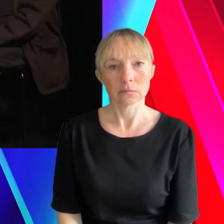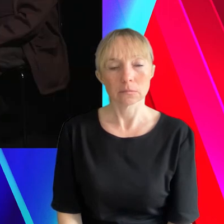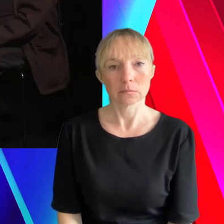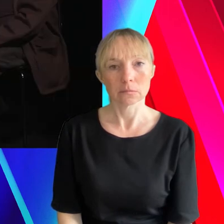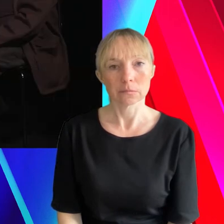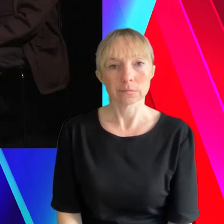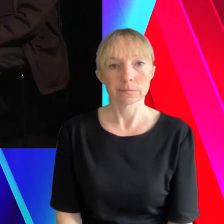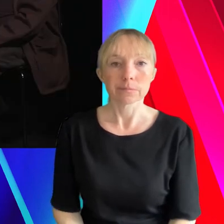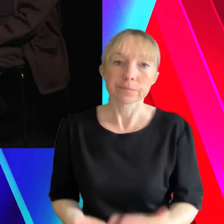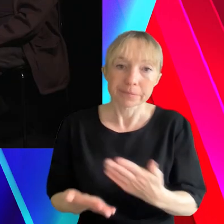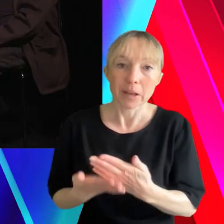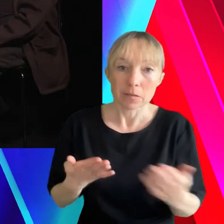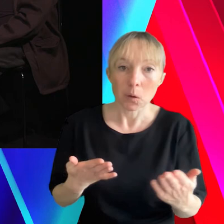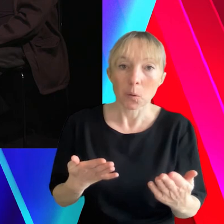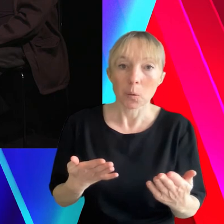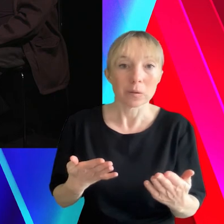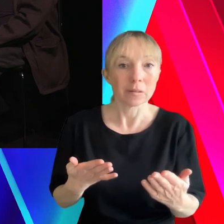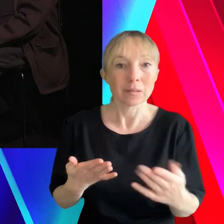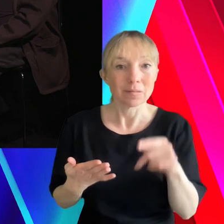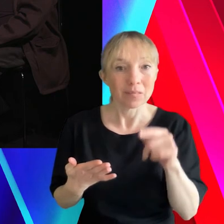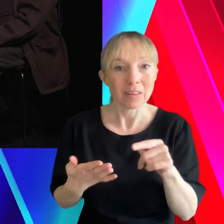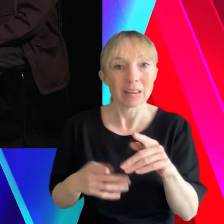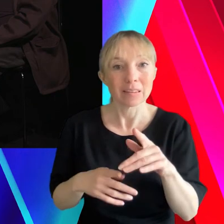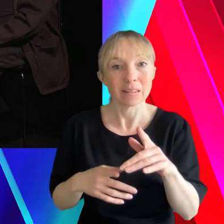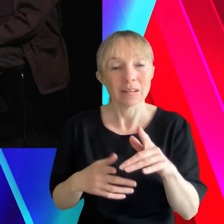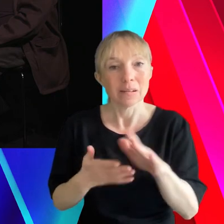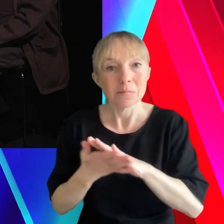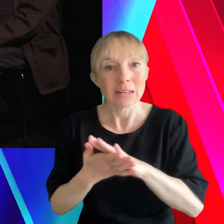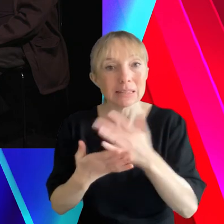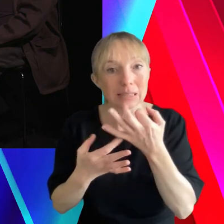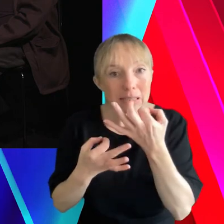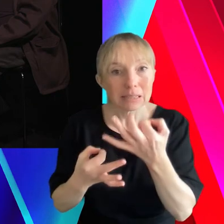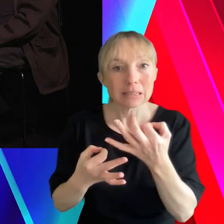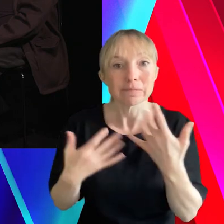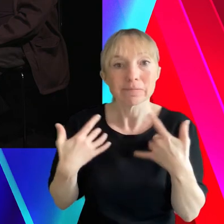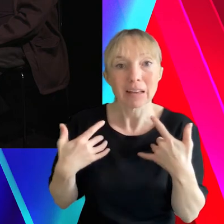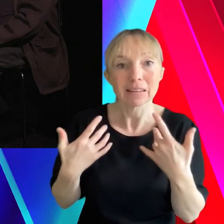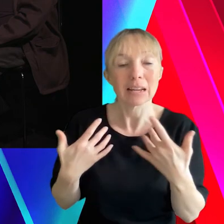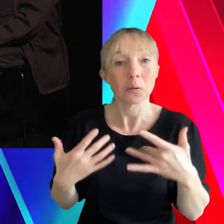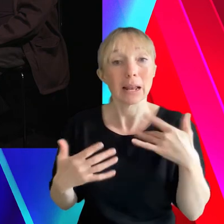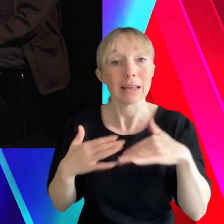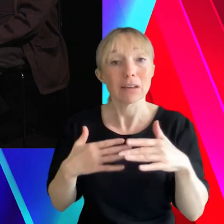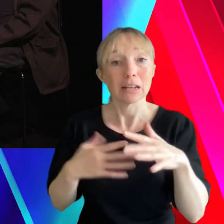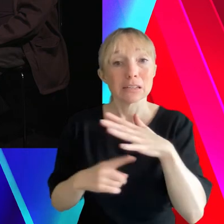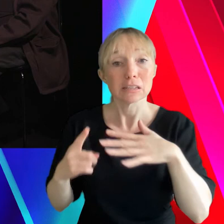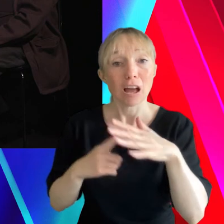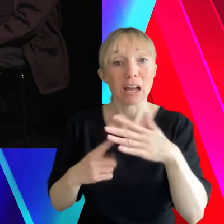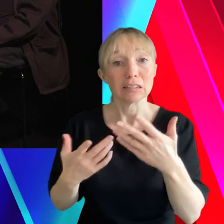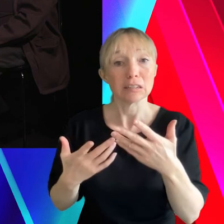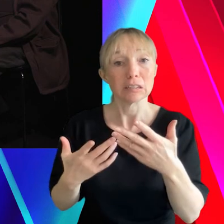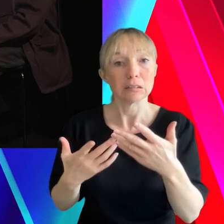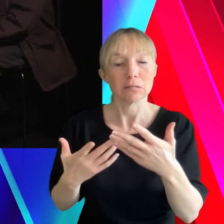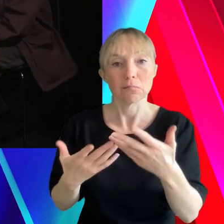میکنه. So of course as a material it's fascinating, extremely interesting to be living in a society that gives you so